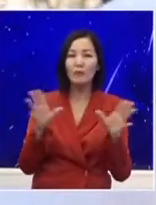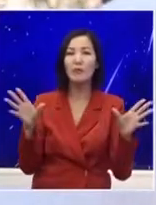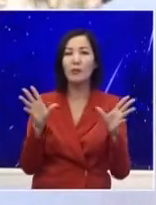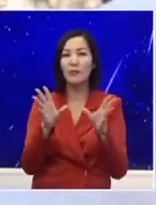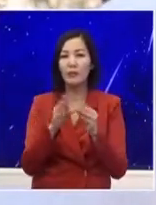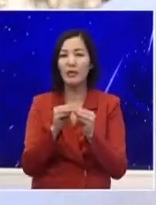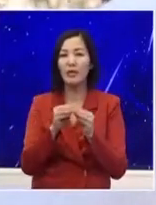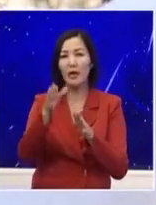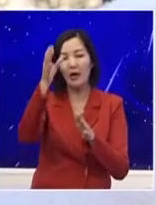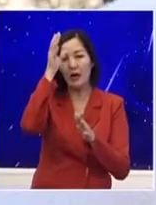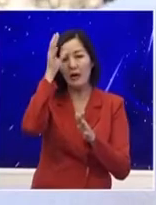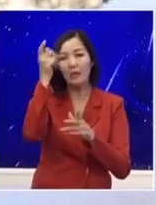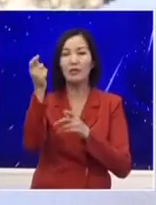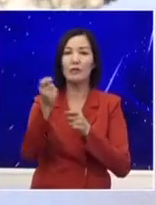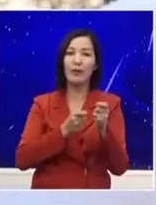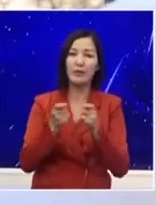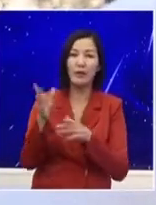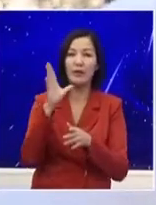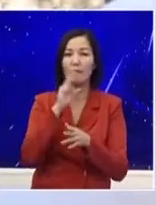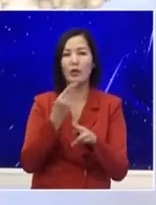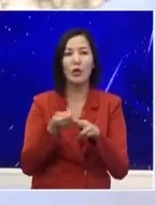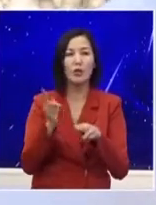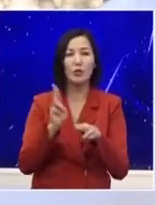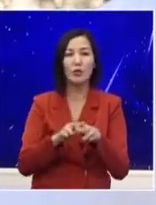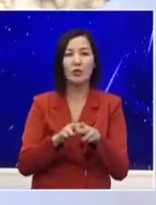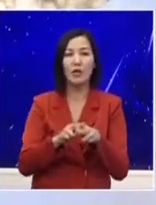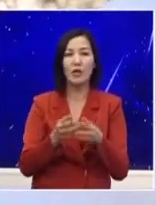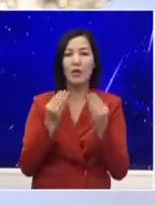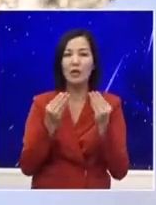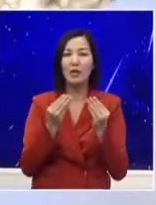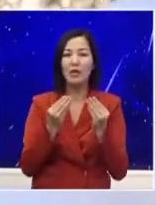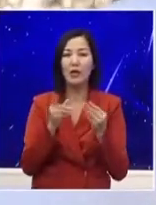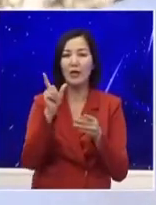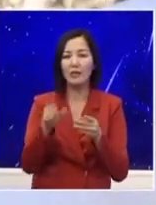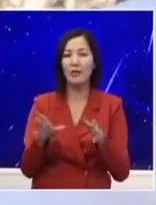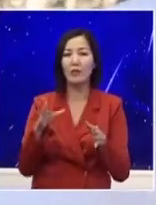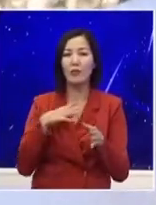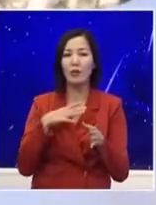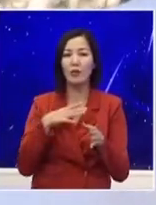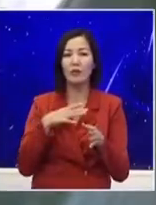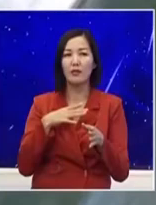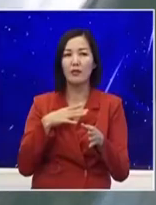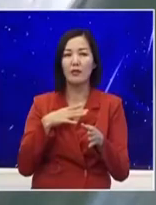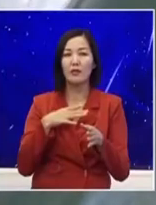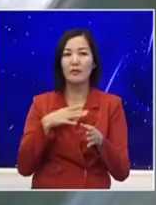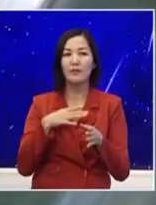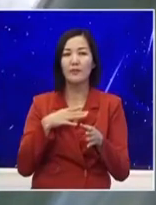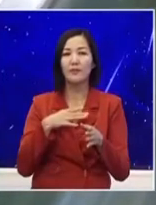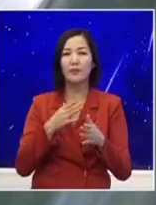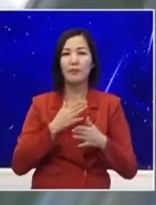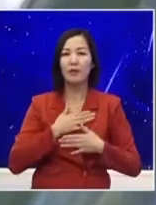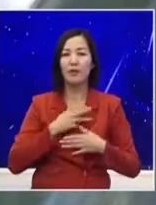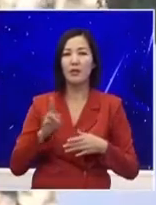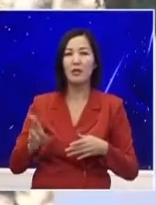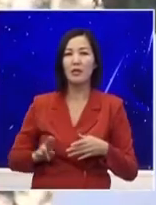асы деп келеңсіз сөз бастамаған, сондай азаматты бірақ сөзбен анақтан бер сөзін айтуға болады. Бірге мен ректорым